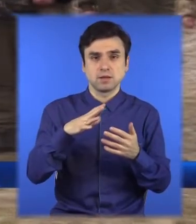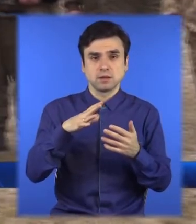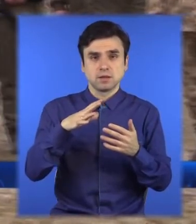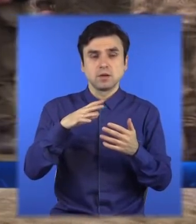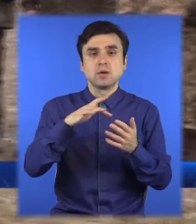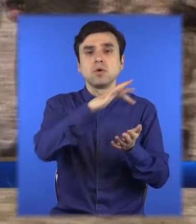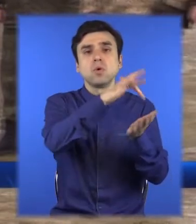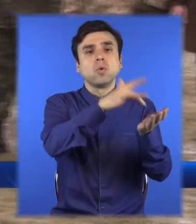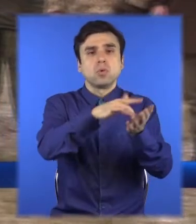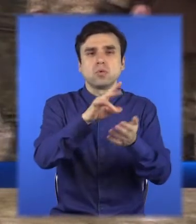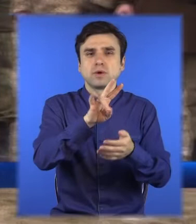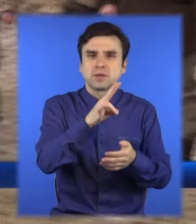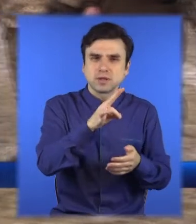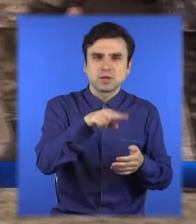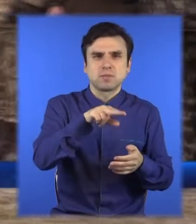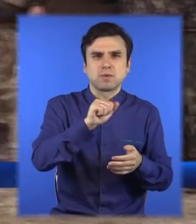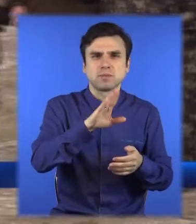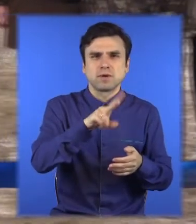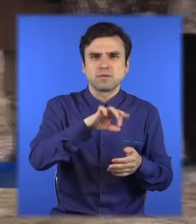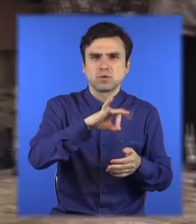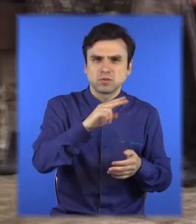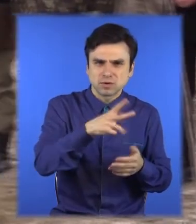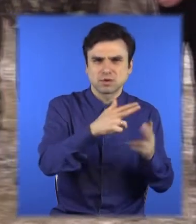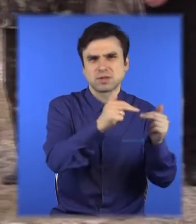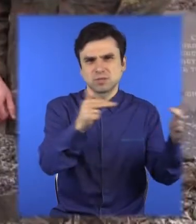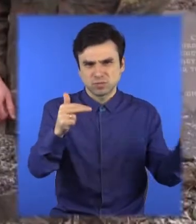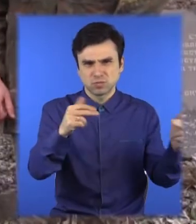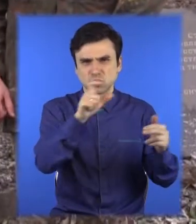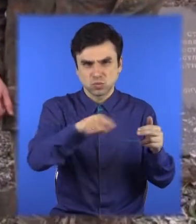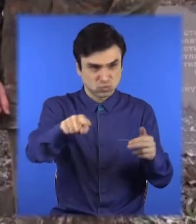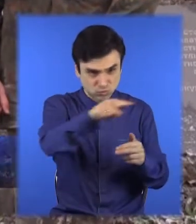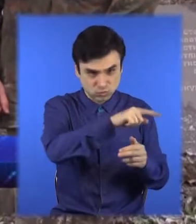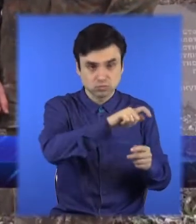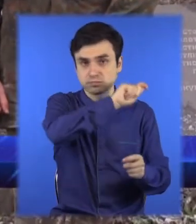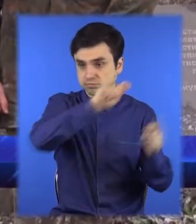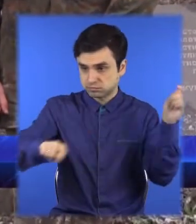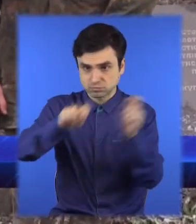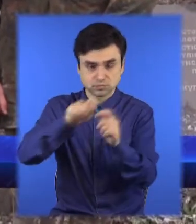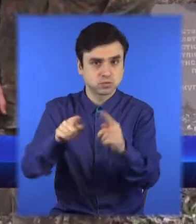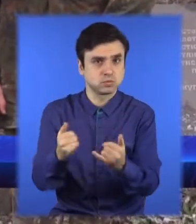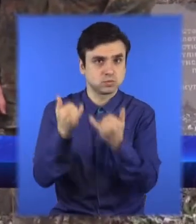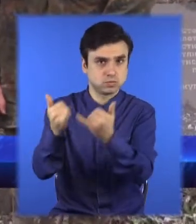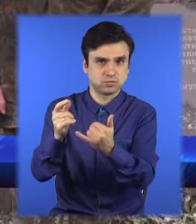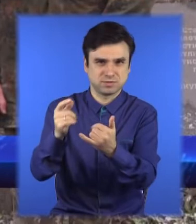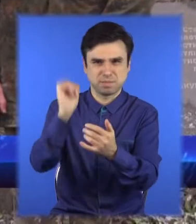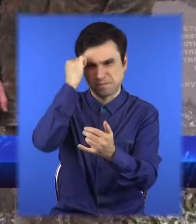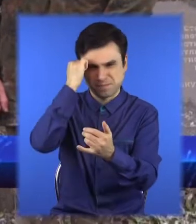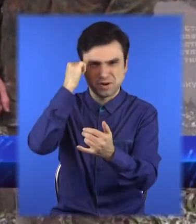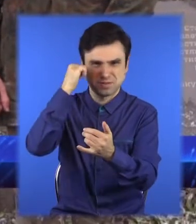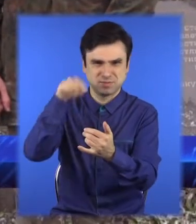гості з Нікополю, Павлограду та Дніпра. Всього захід зібрав близько сотні людей. Завжди пам'ятаємо і